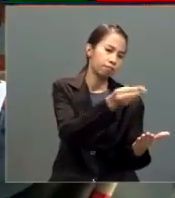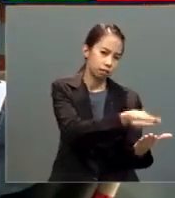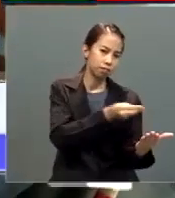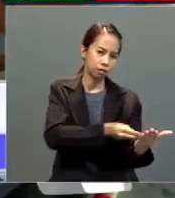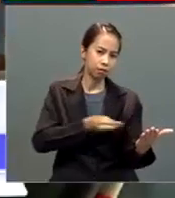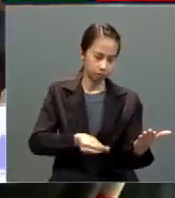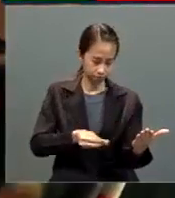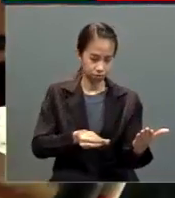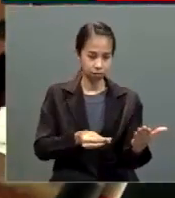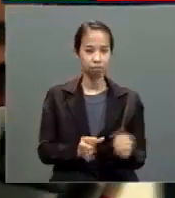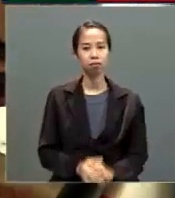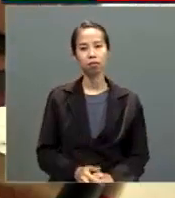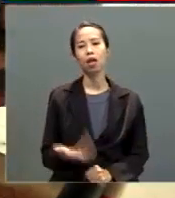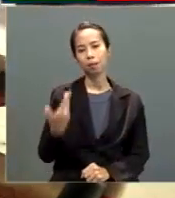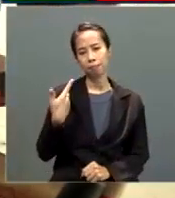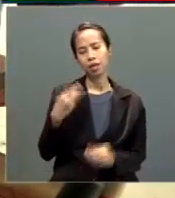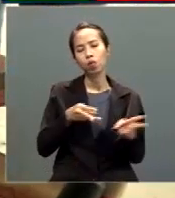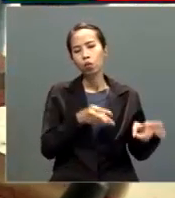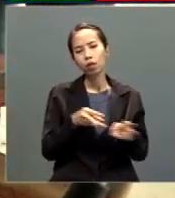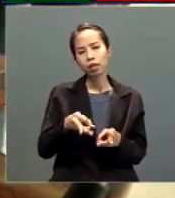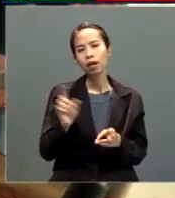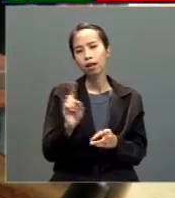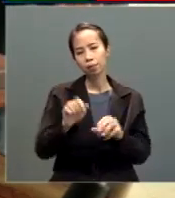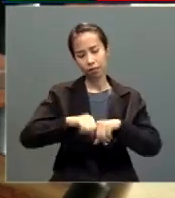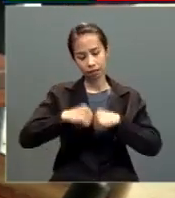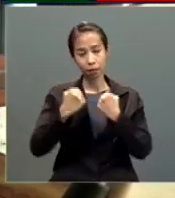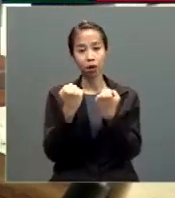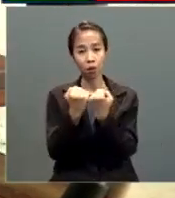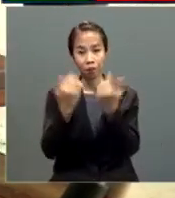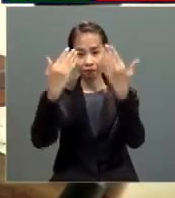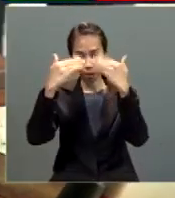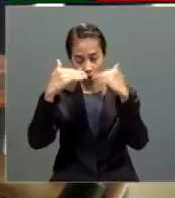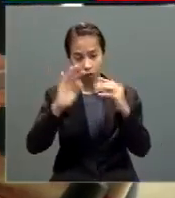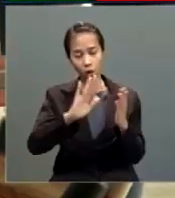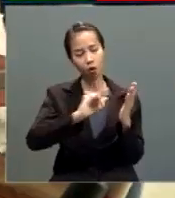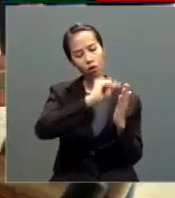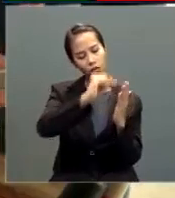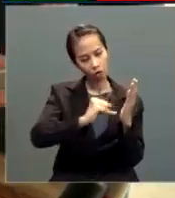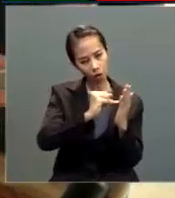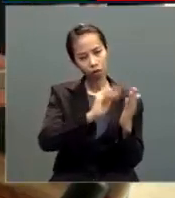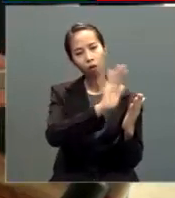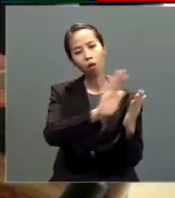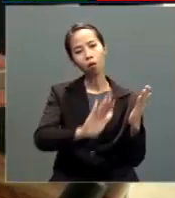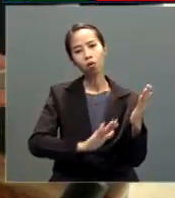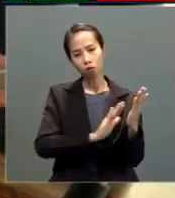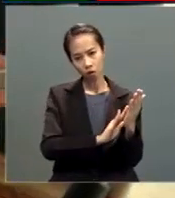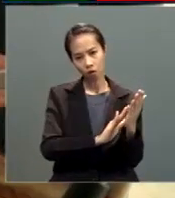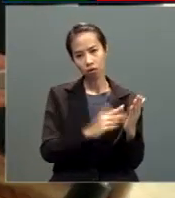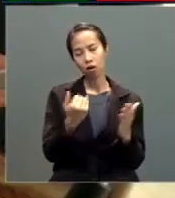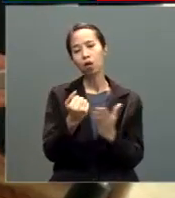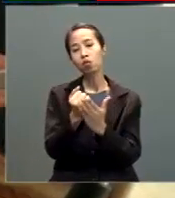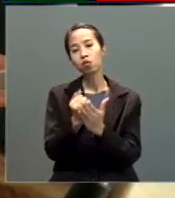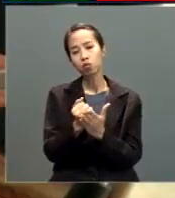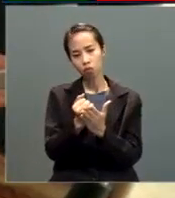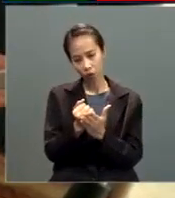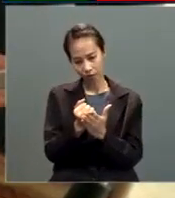เราคือเรามีกลไกก็คือสมาคมคนตาบอดระดับจังหวัดมีองค์กรระดับจังหวัดเป็นสมาชิกเราที่จะ